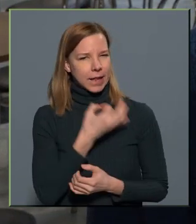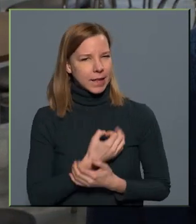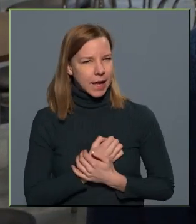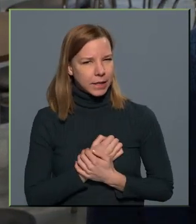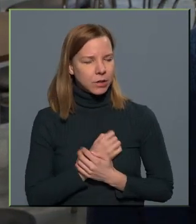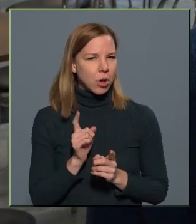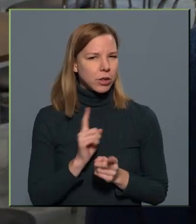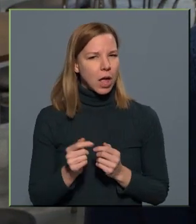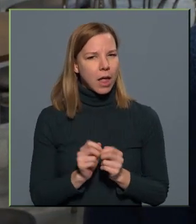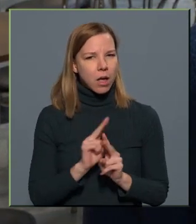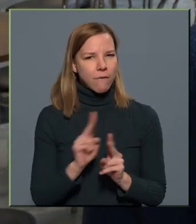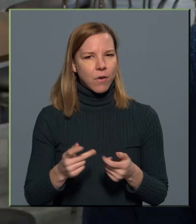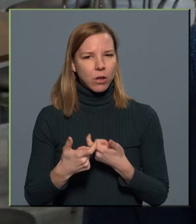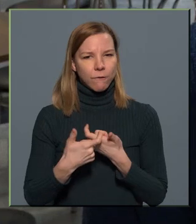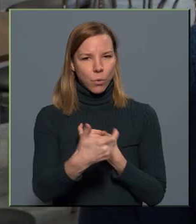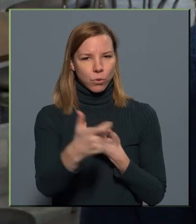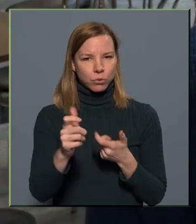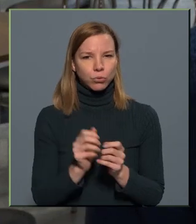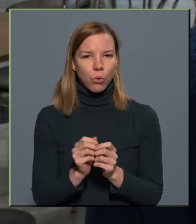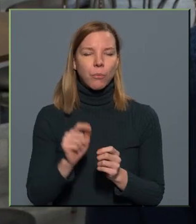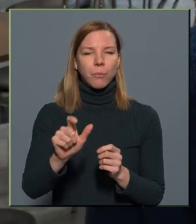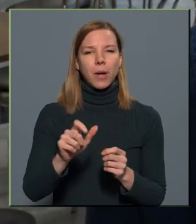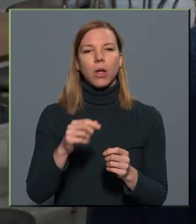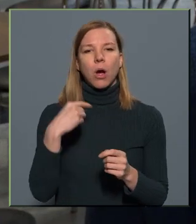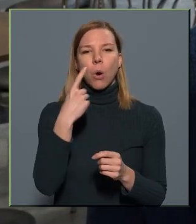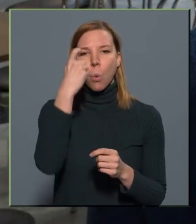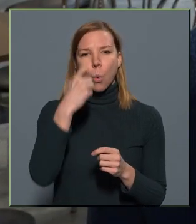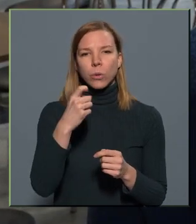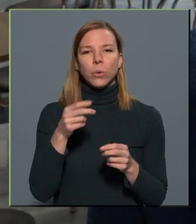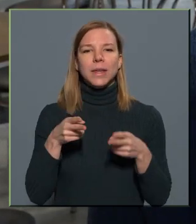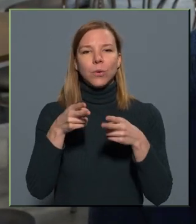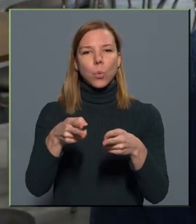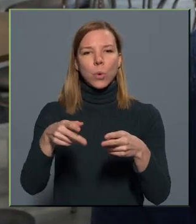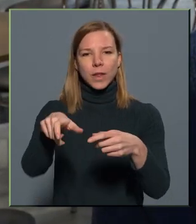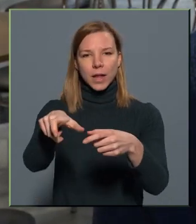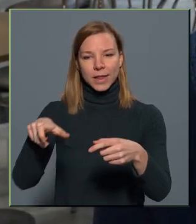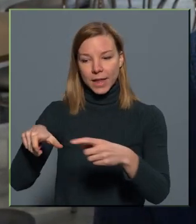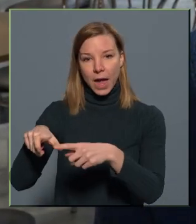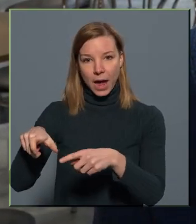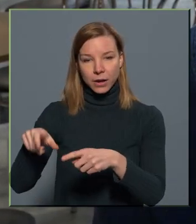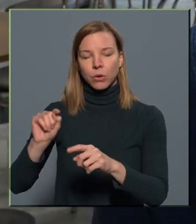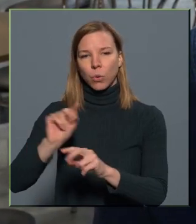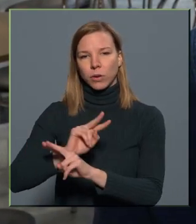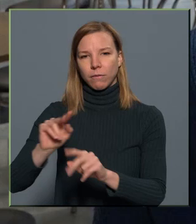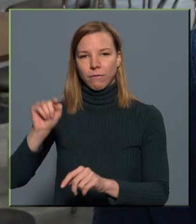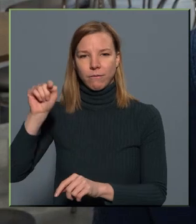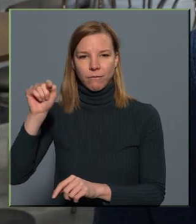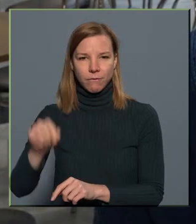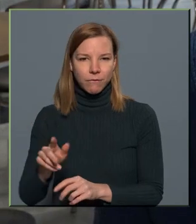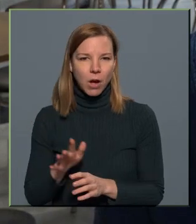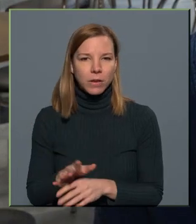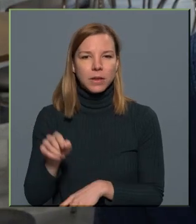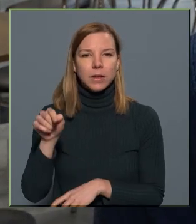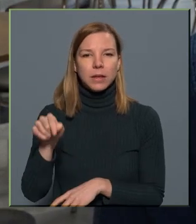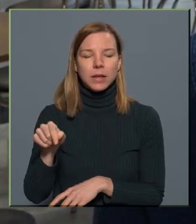a folyosókon, az Ónodi utcai szárnyon, ugyanis az iskolának két szárnya van, a Kőrösi szárny és az Ónodi szárny. Az Ónodi szárnyon